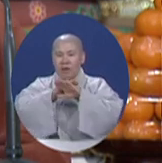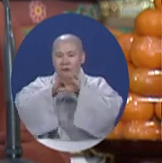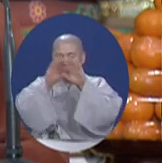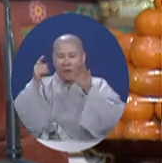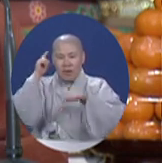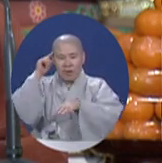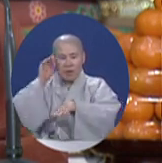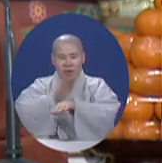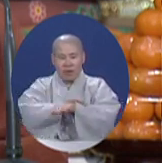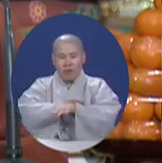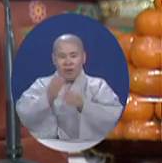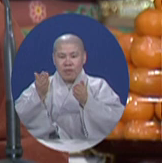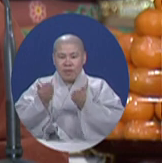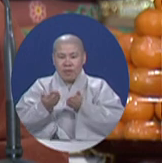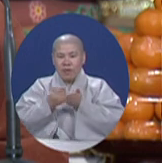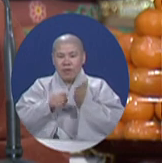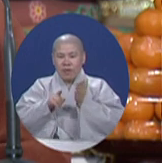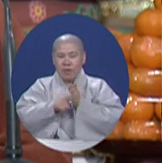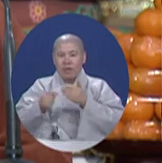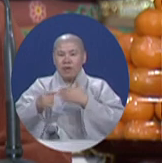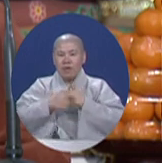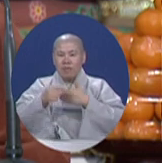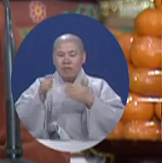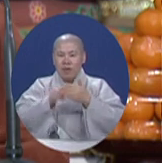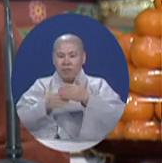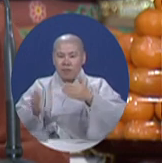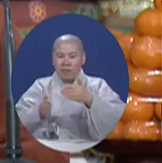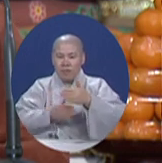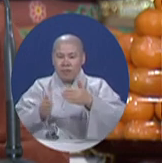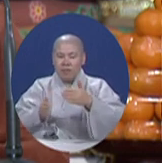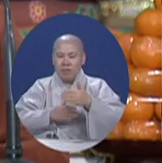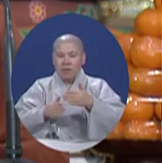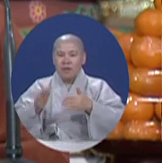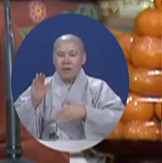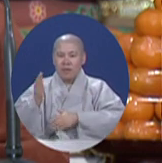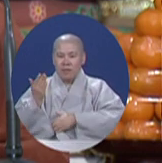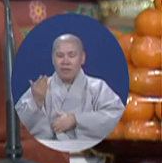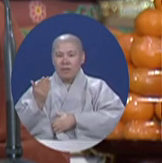밝은 지혜를 얻으려면 마음을 지극히 비워야 됩니다.